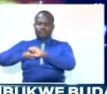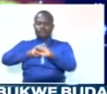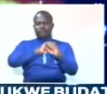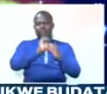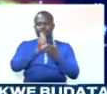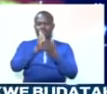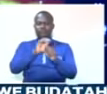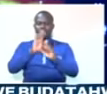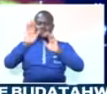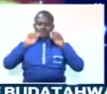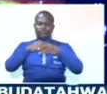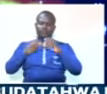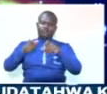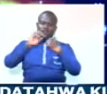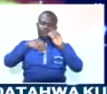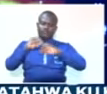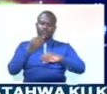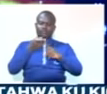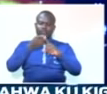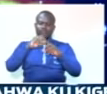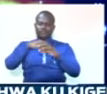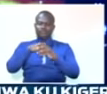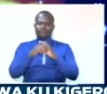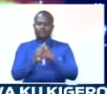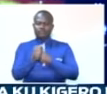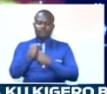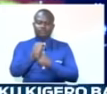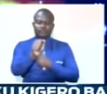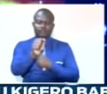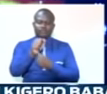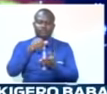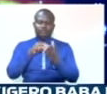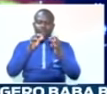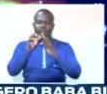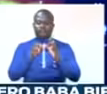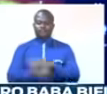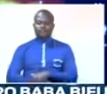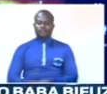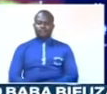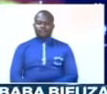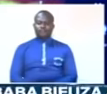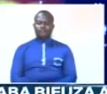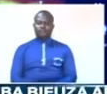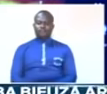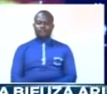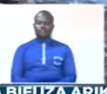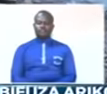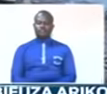yanagira uruhare mu kongera umusaruro ukomoka ku bukerarugendo Jean Claude Mutuyezu na Eugene Ndayisaba barakomeza